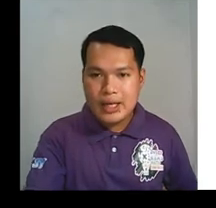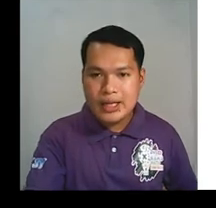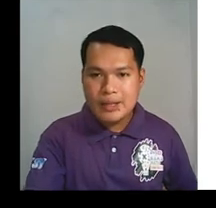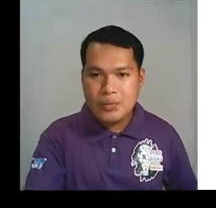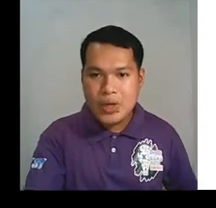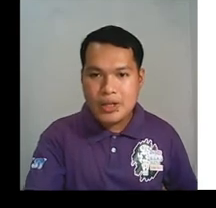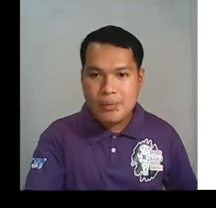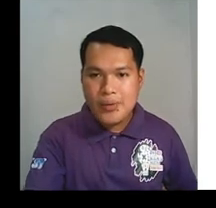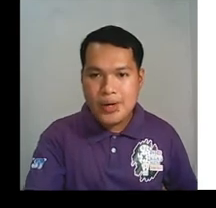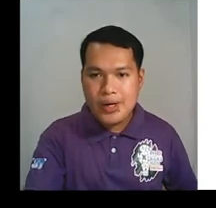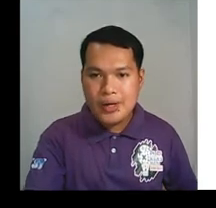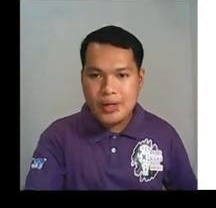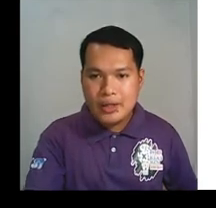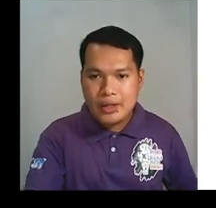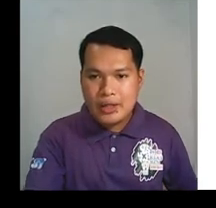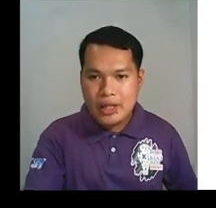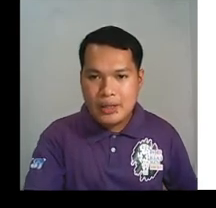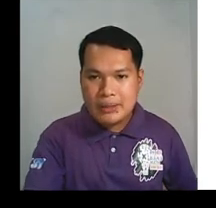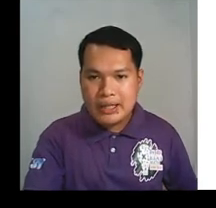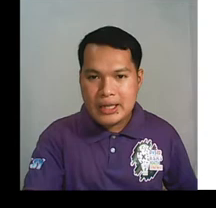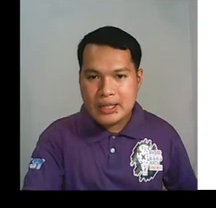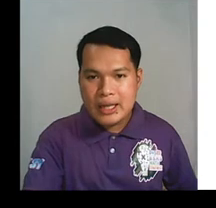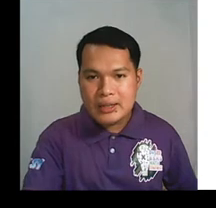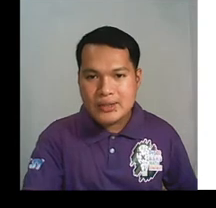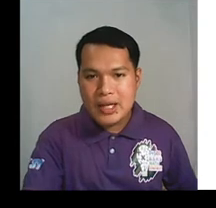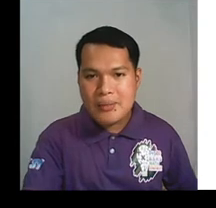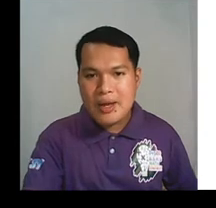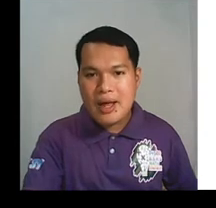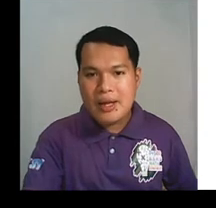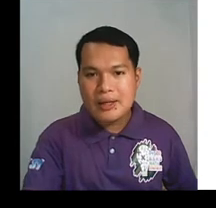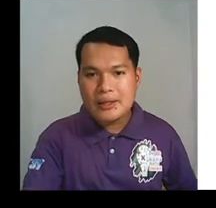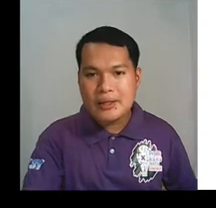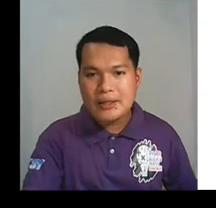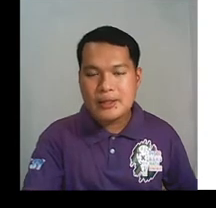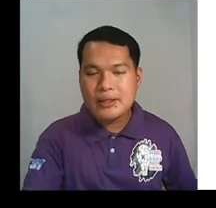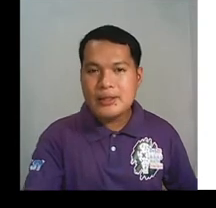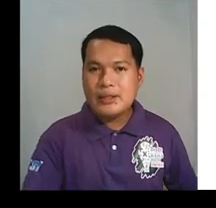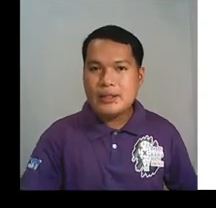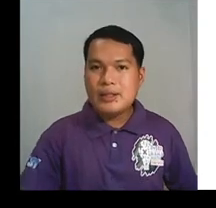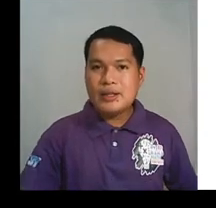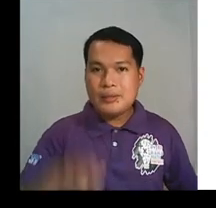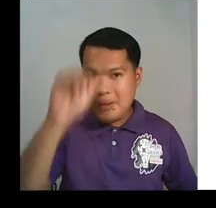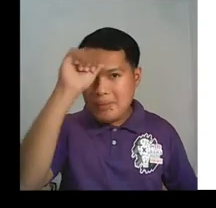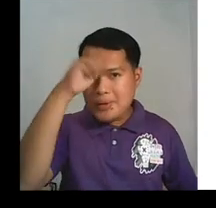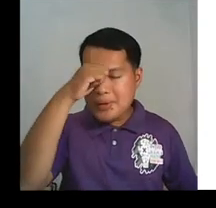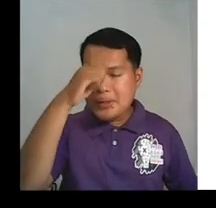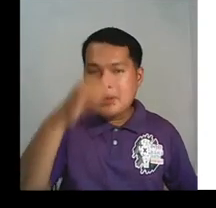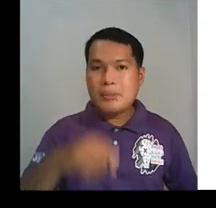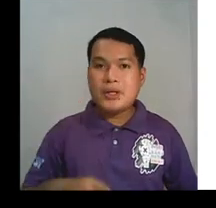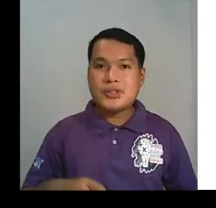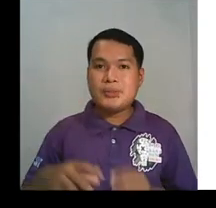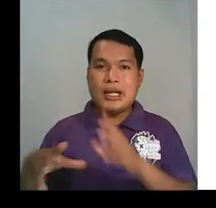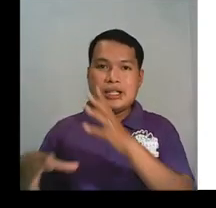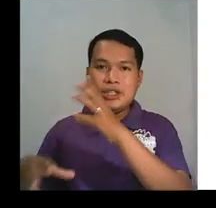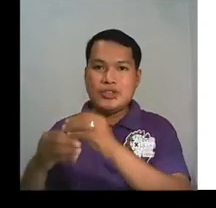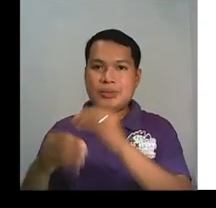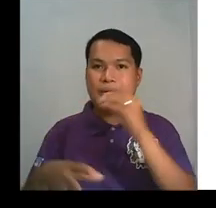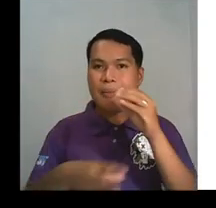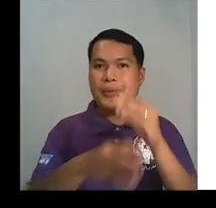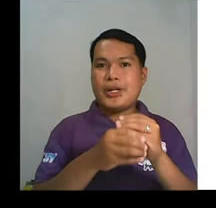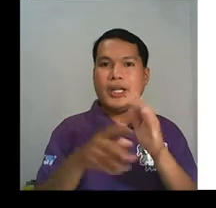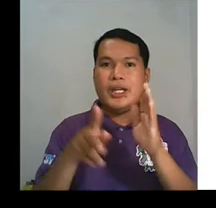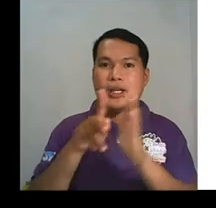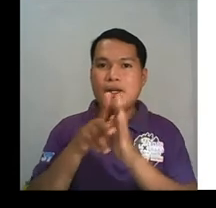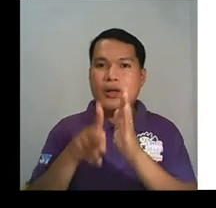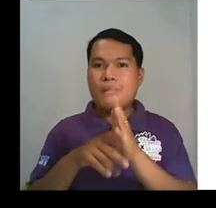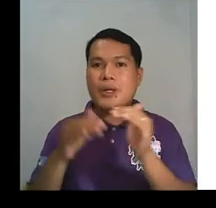Ang negative 24, ililipat na rin natin sa kabila. Remember, because of the Addition